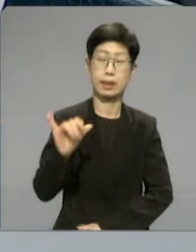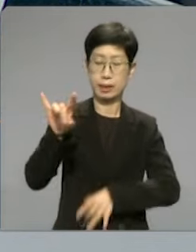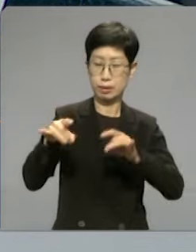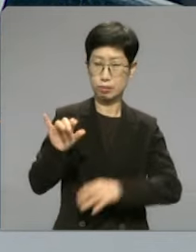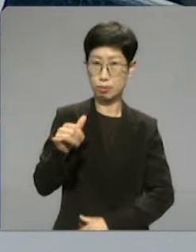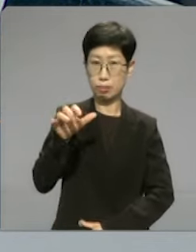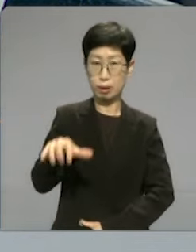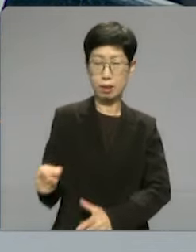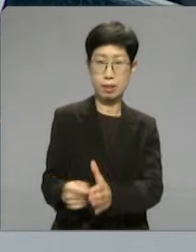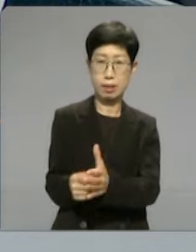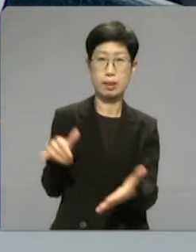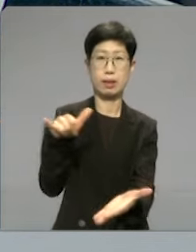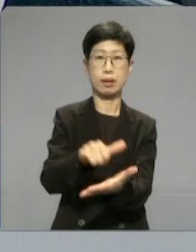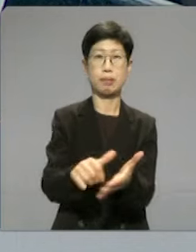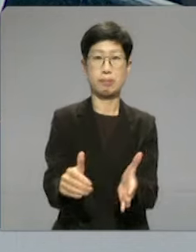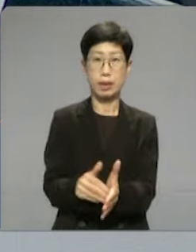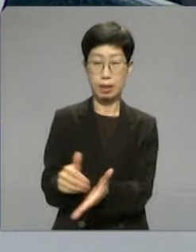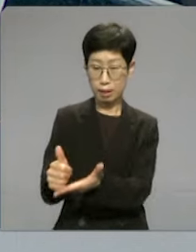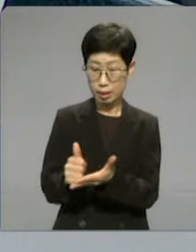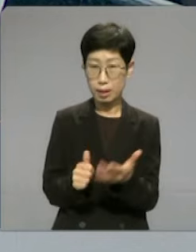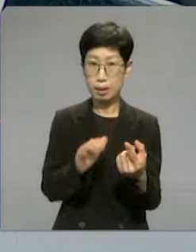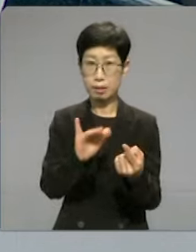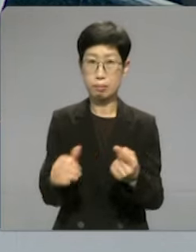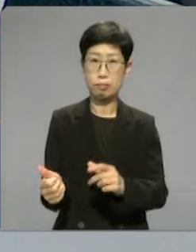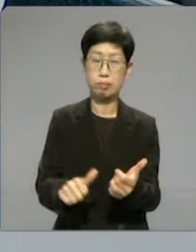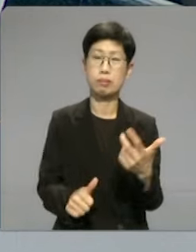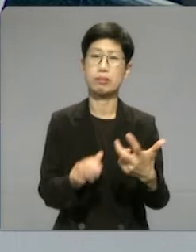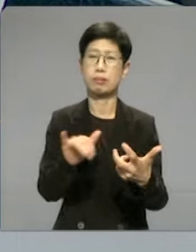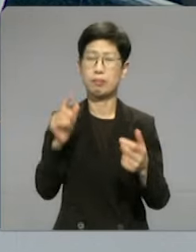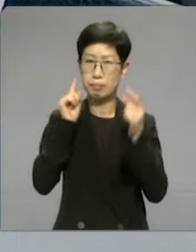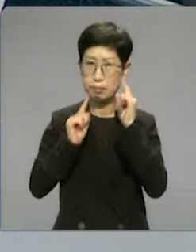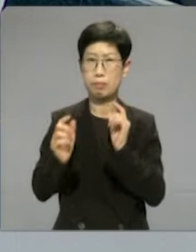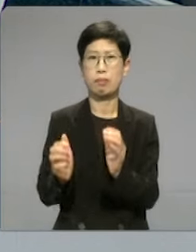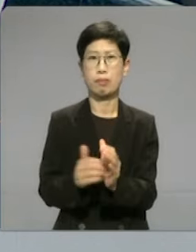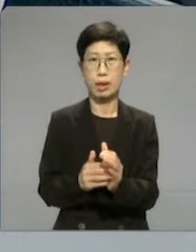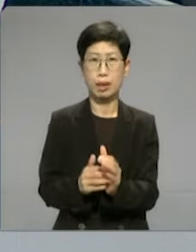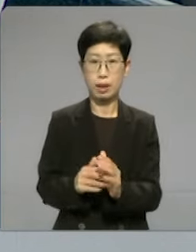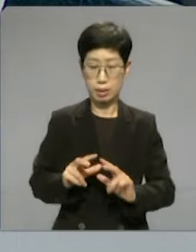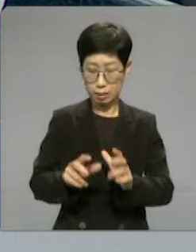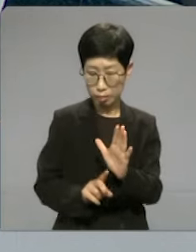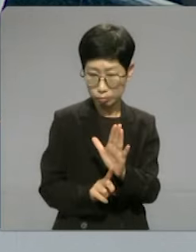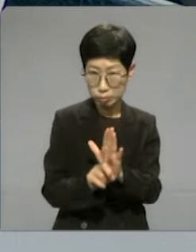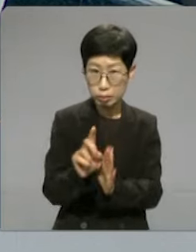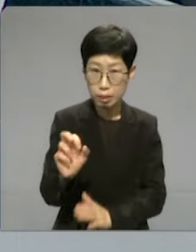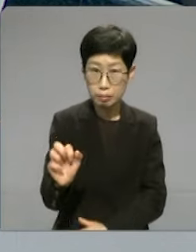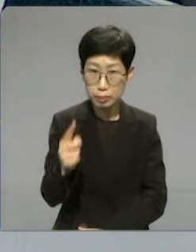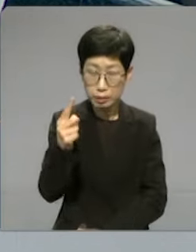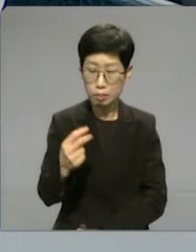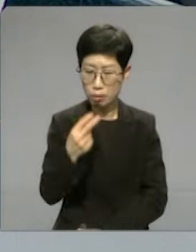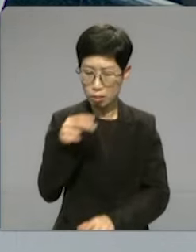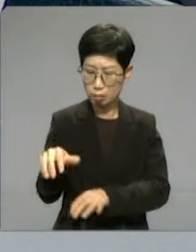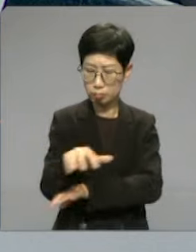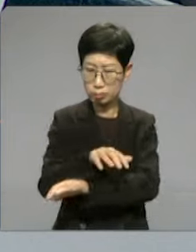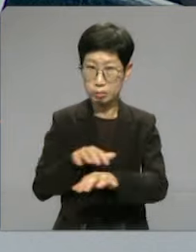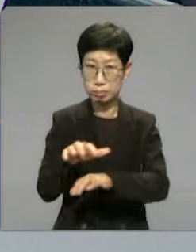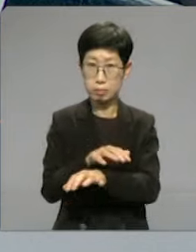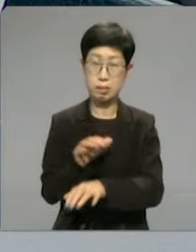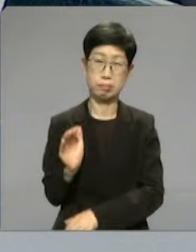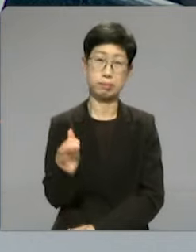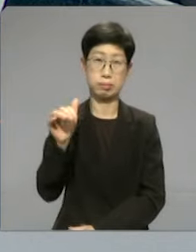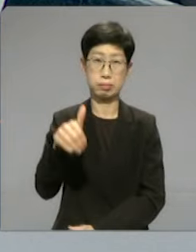착륙했습니다. 승객 한 명이 숨지고 70여 명이 다쳤는데 기후 온난화로 난기류의 위력도 강해지고